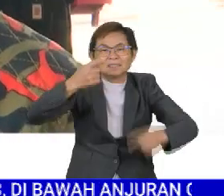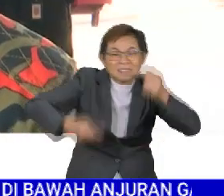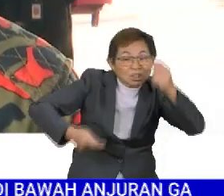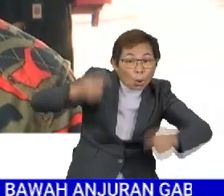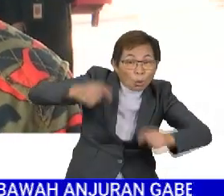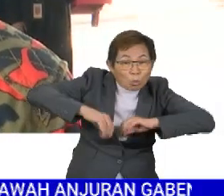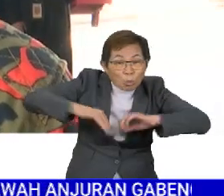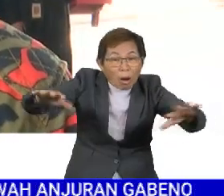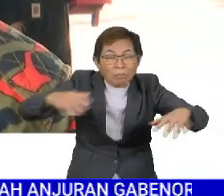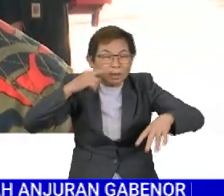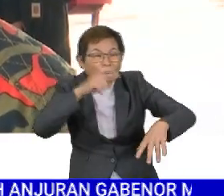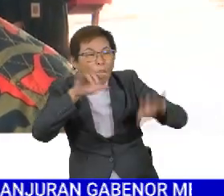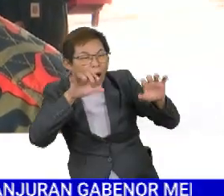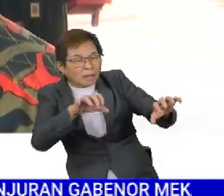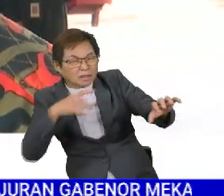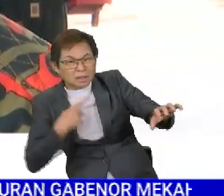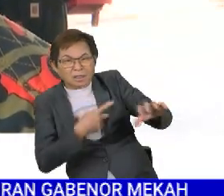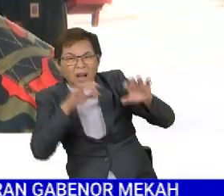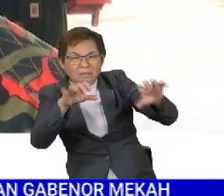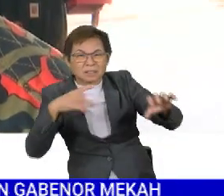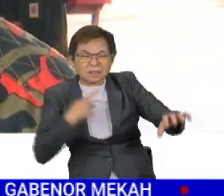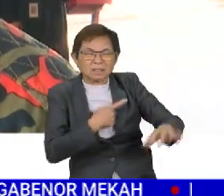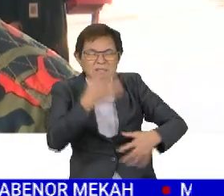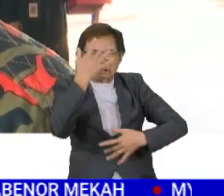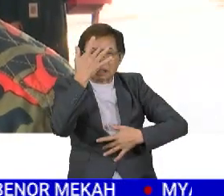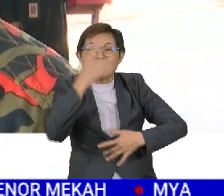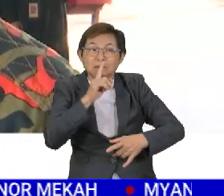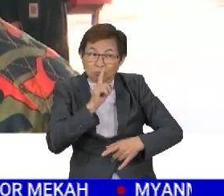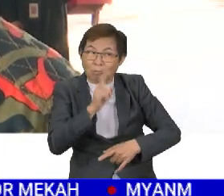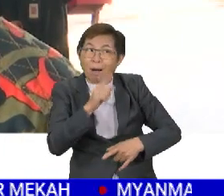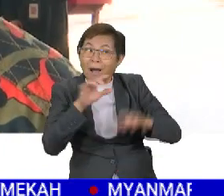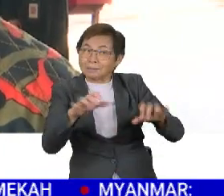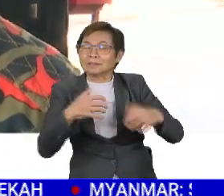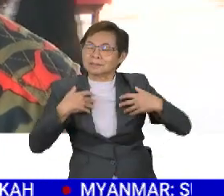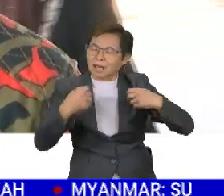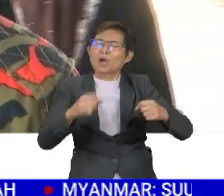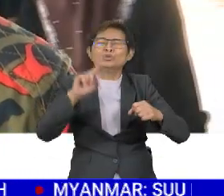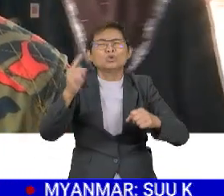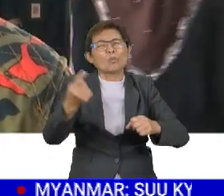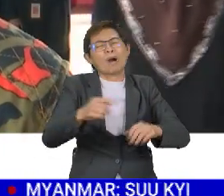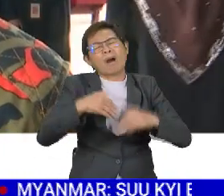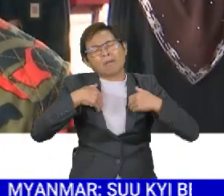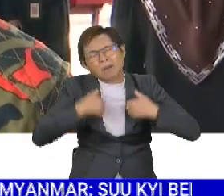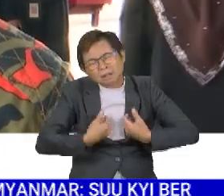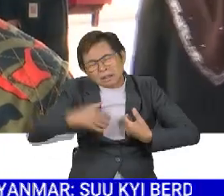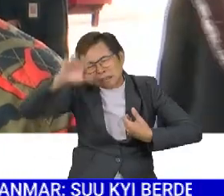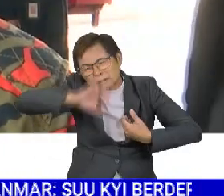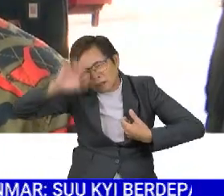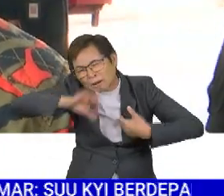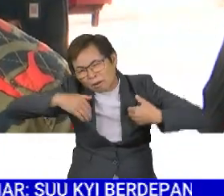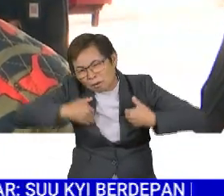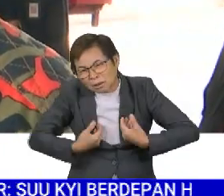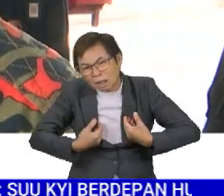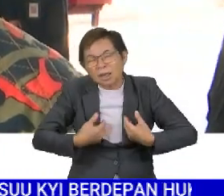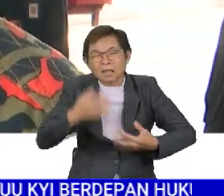di mana-mana ini kita sehat Jadi itulah kalau boleh anjing